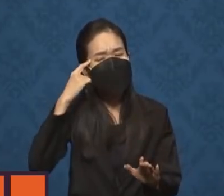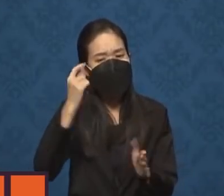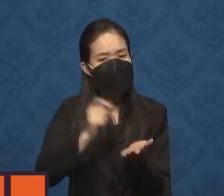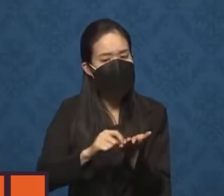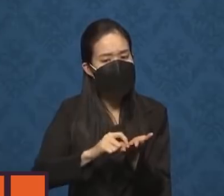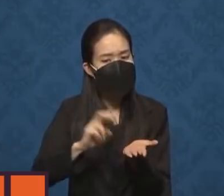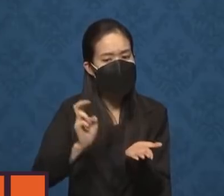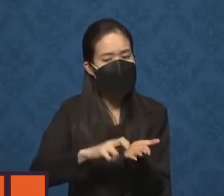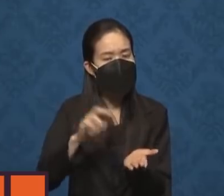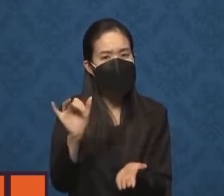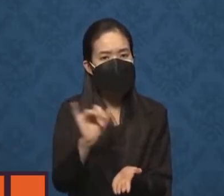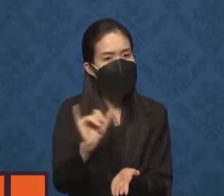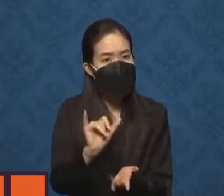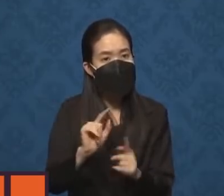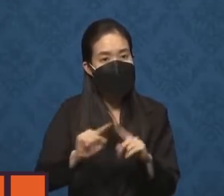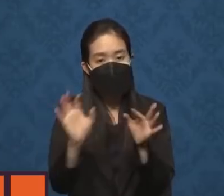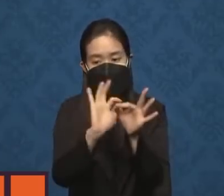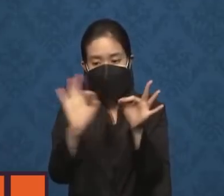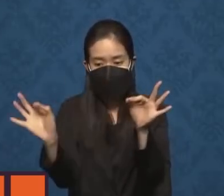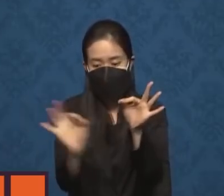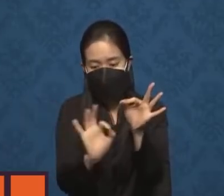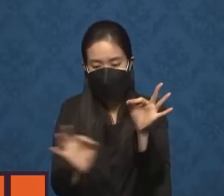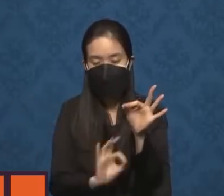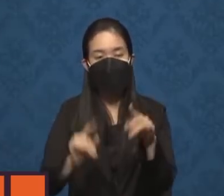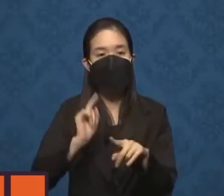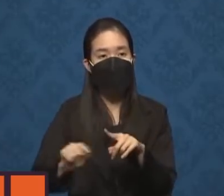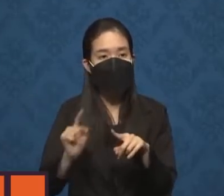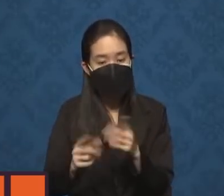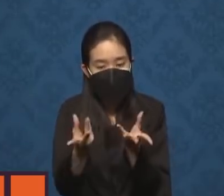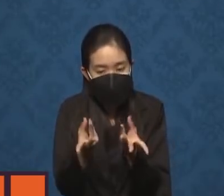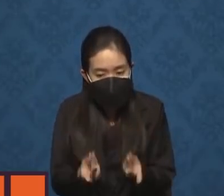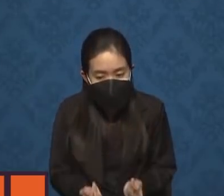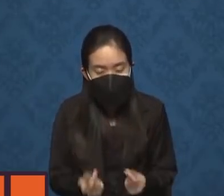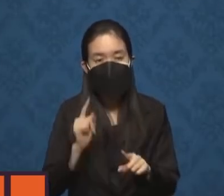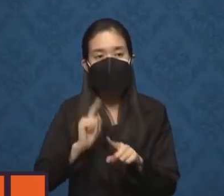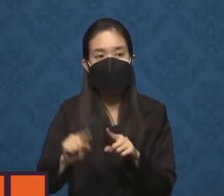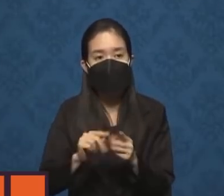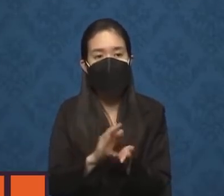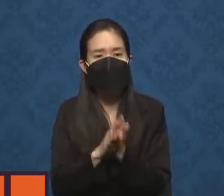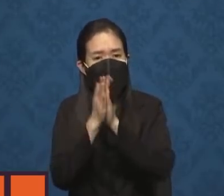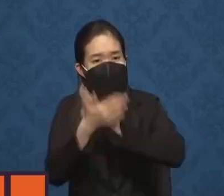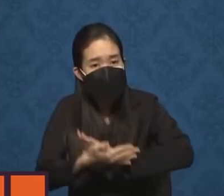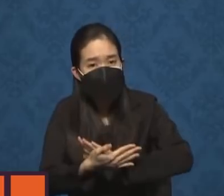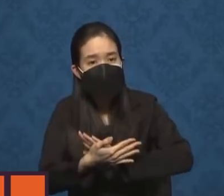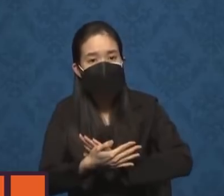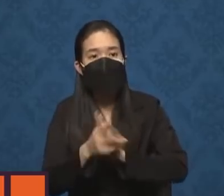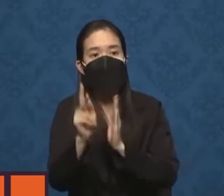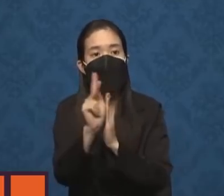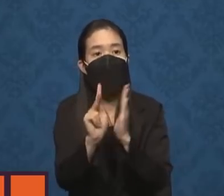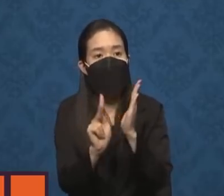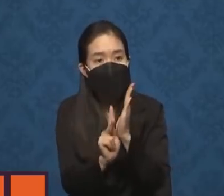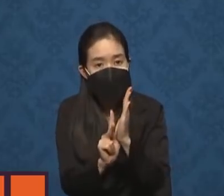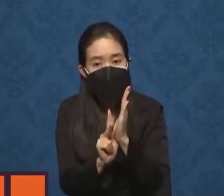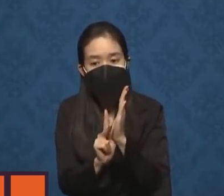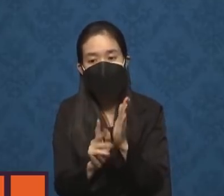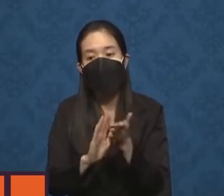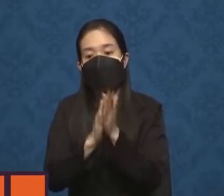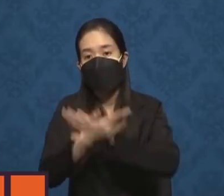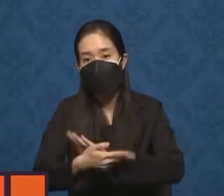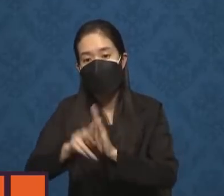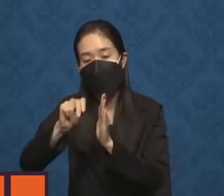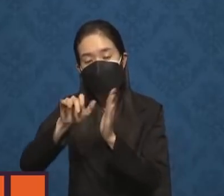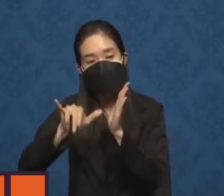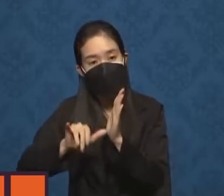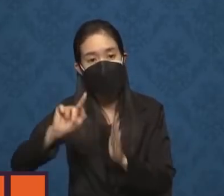เพราะเนื้อหาและอำนาจต่างๆได้ถูกแปรรูปไปเป็นกฎหมายและนโยบายไปหมดแล้ว